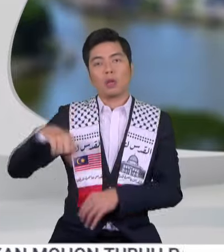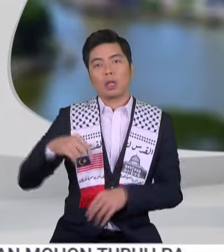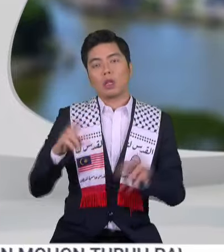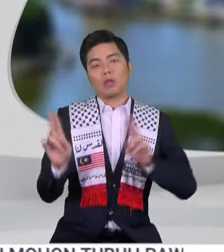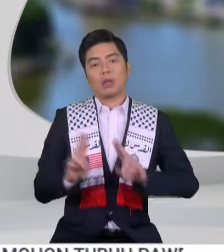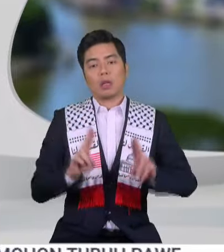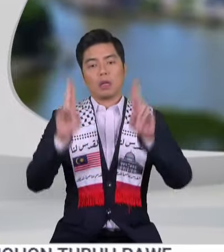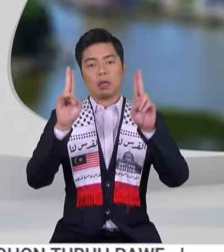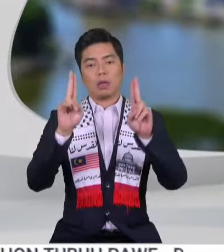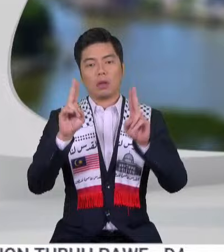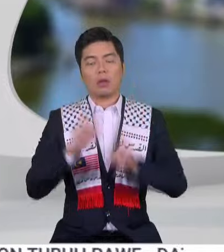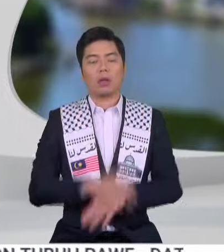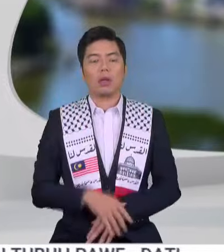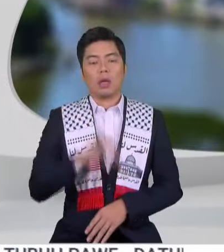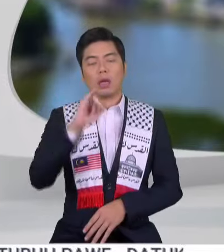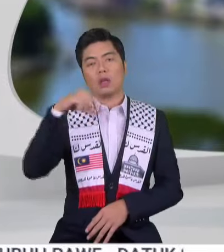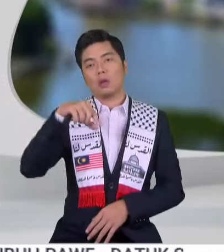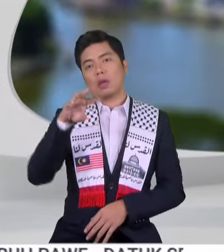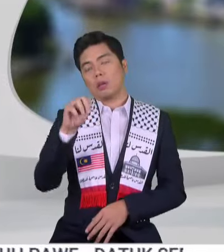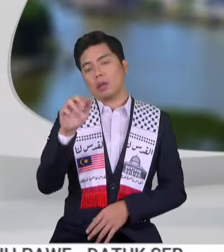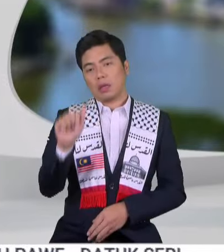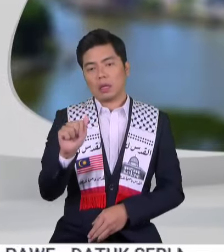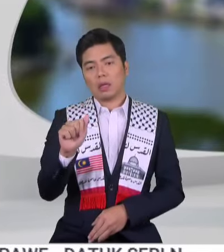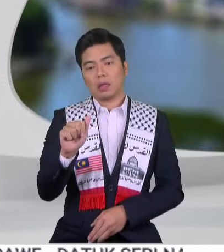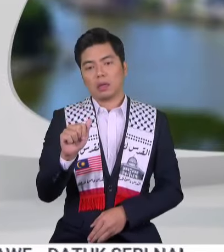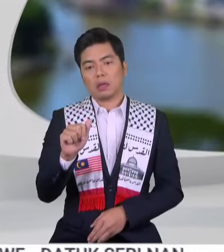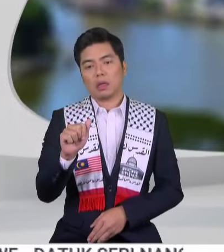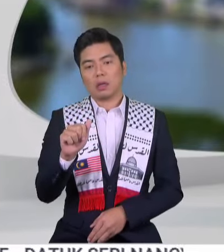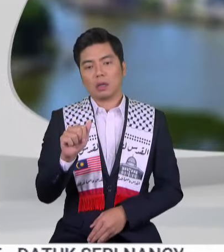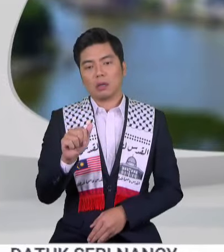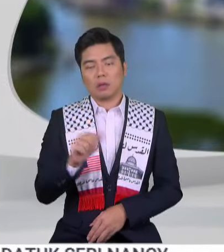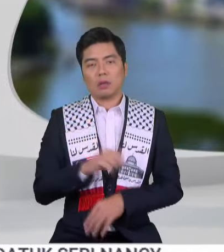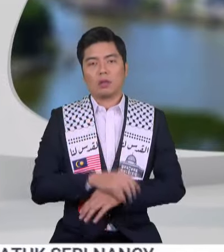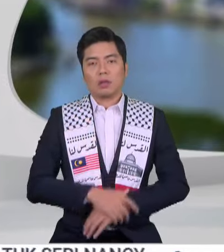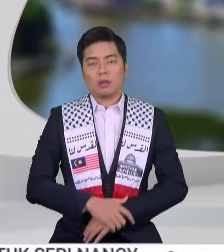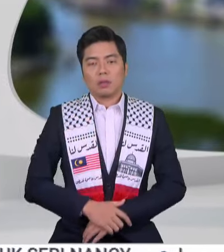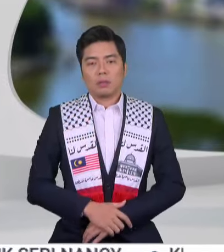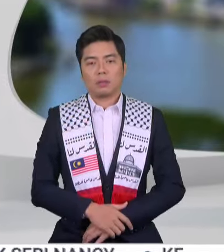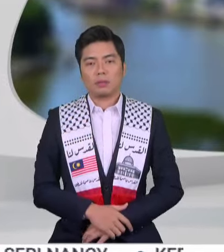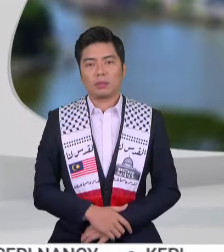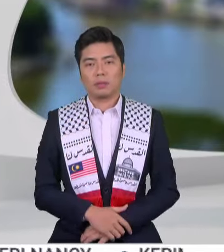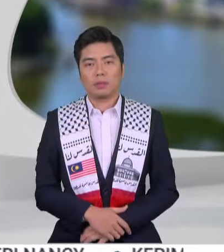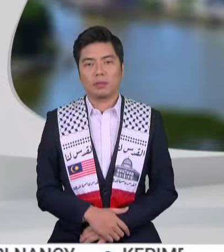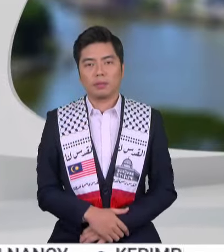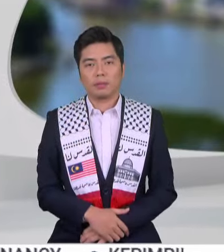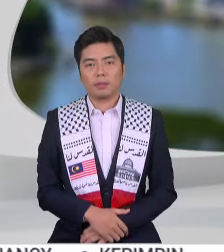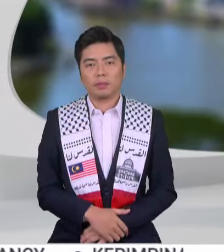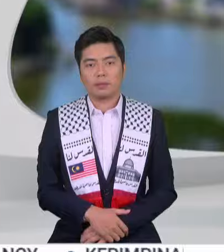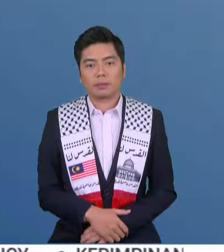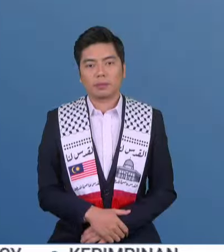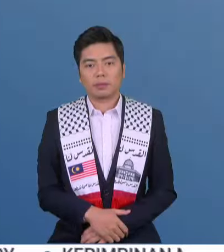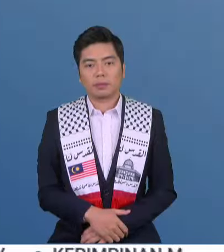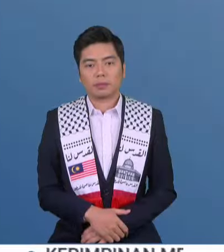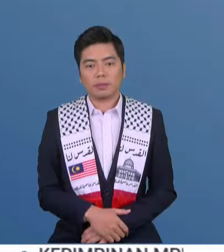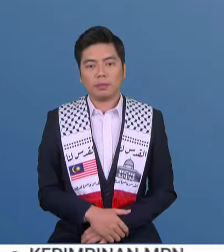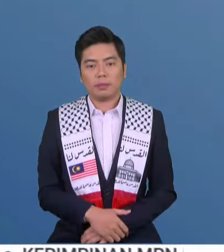udara AQMS iaitu di Lunduk, Tebeduk, Lubuk Antu, Bario dan Lawas.